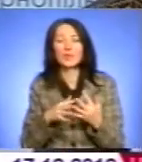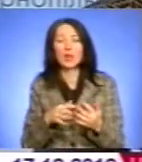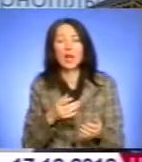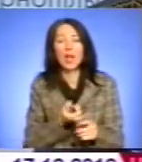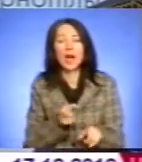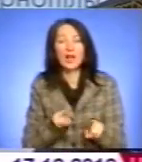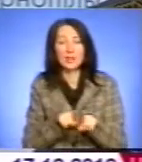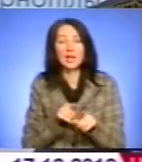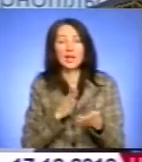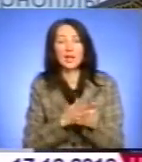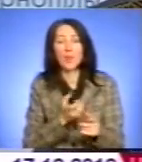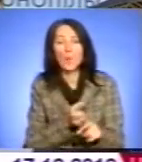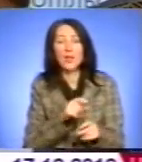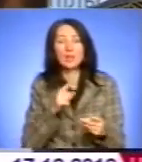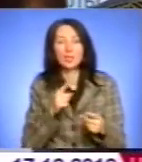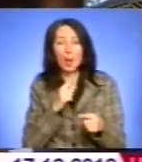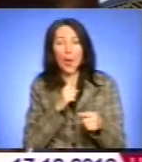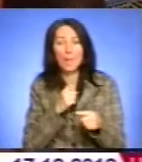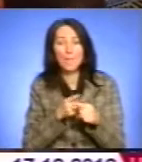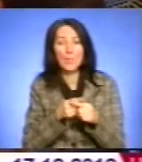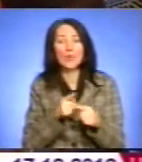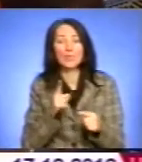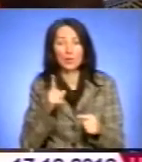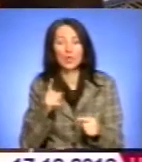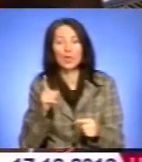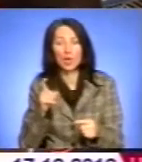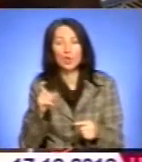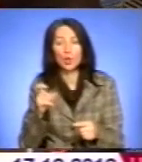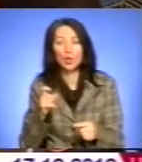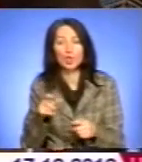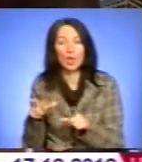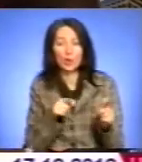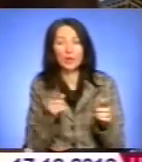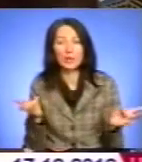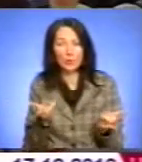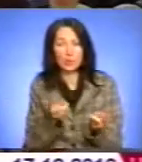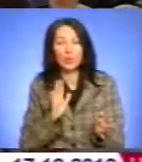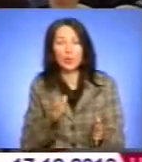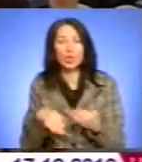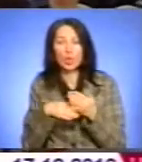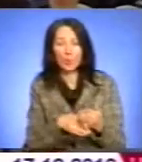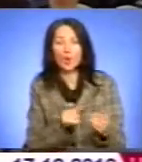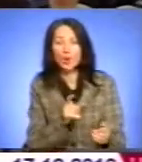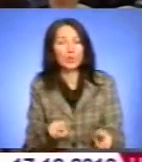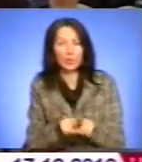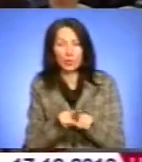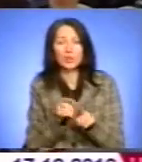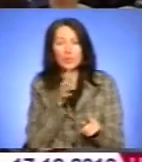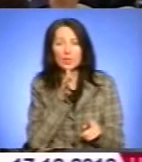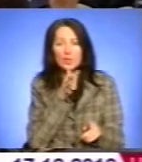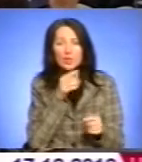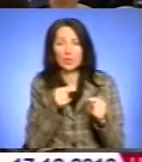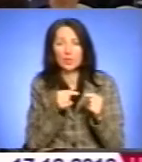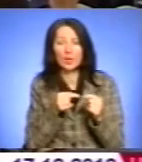більше півсотні виїздів, де реально була необхідна допомога людям майже в одинаковий час. Наразі усі органи цивільного захисту